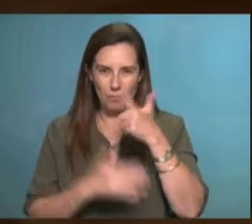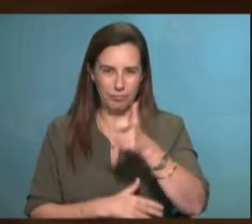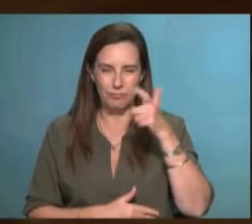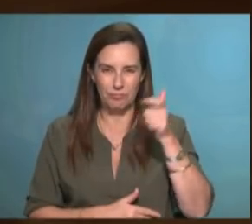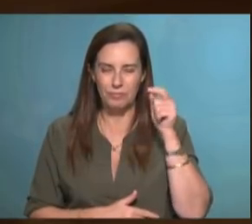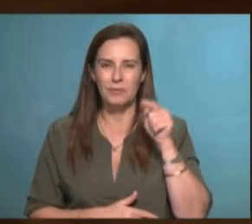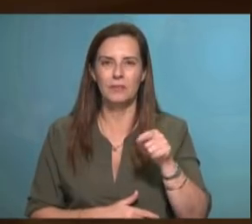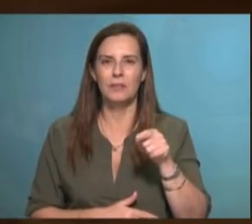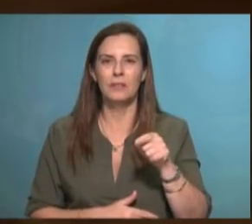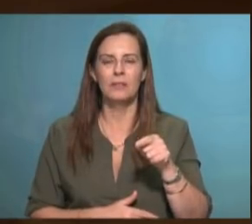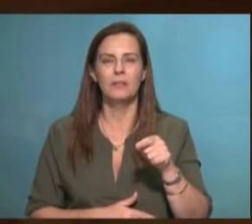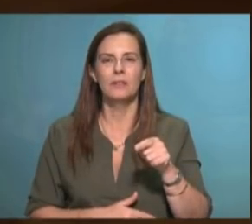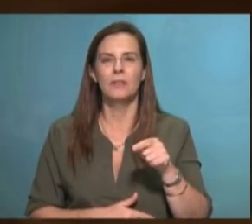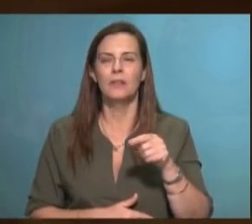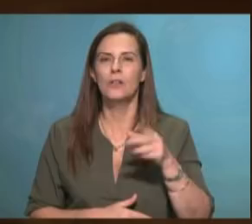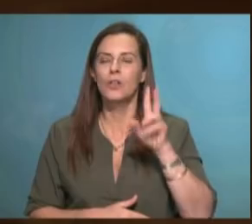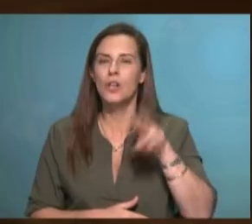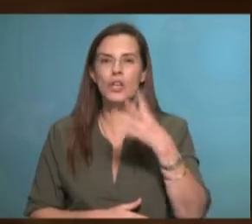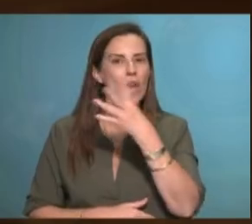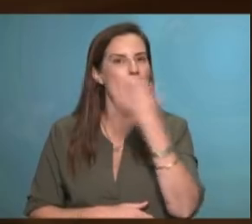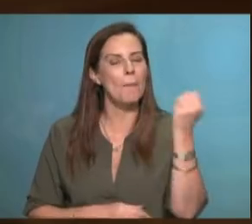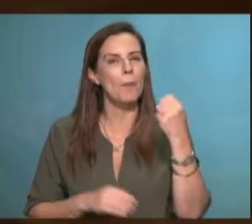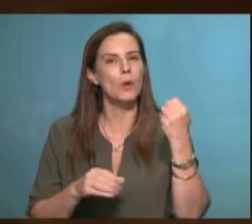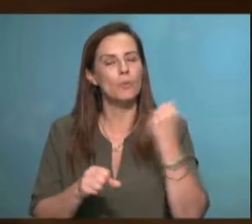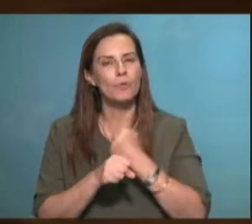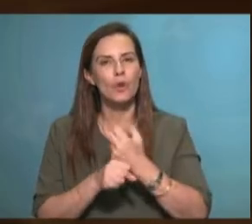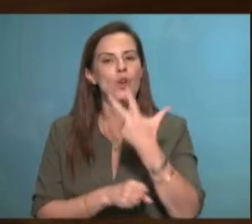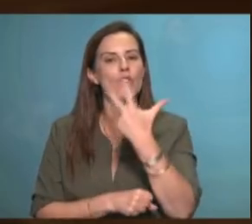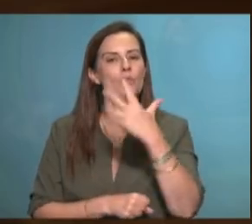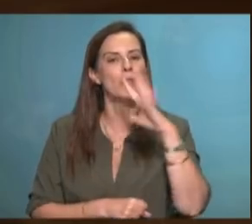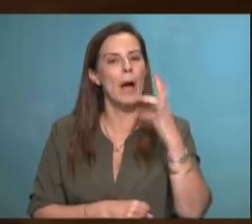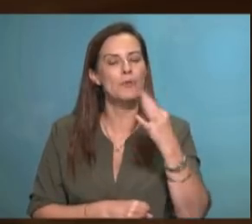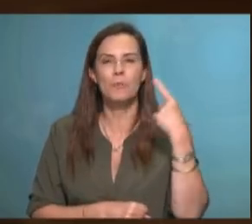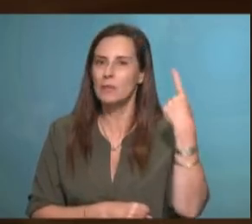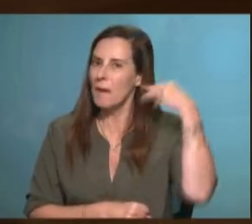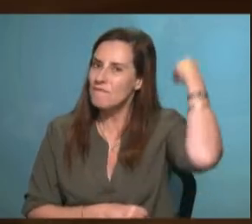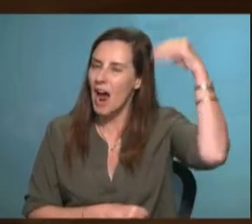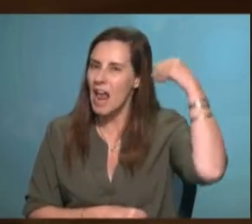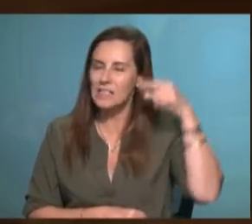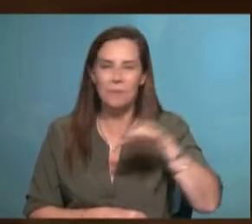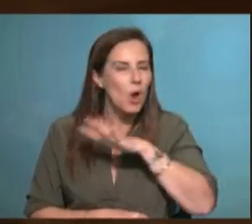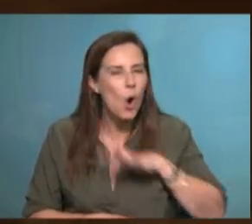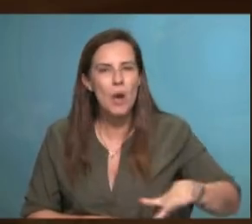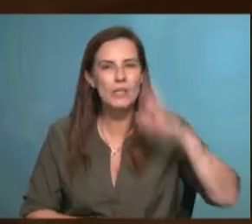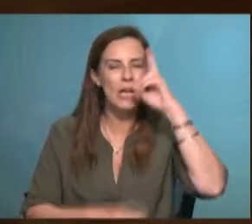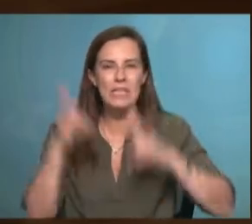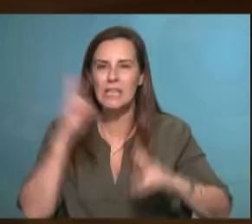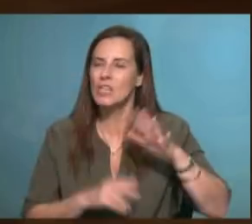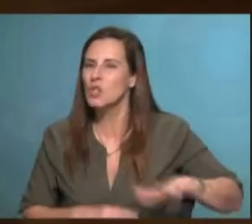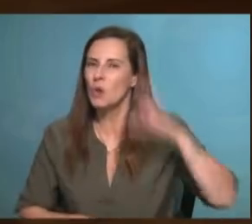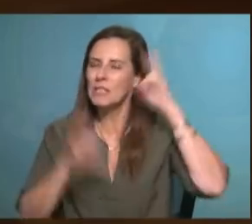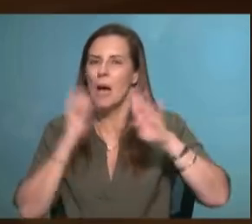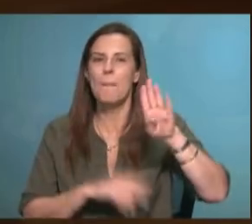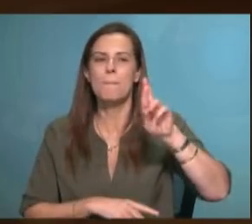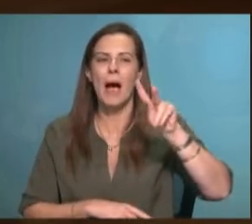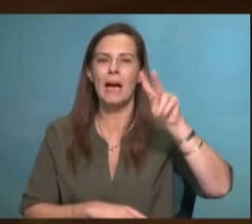הזה, מתוך למעלה מ-400 עובדים, קרוב ל-350 מהם הם פלסטינים, וכך זה בכל אזור התעשייה הזה, אזור תעשייה ברקן,